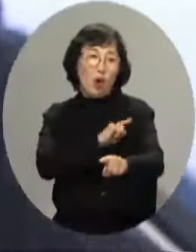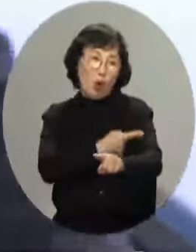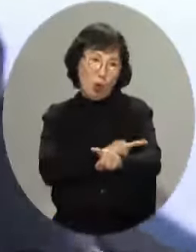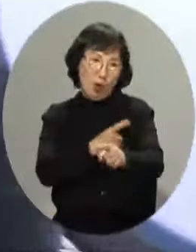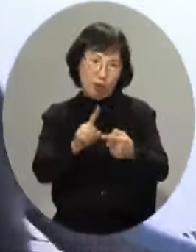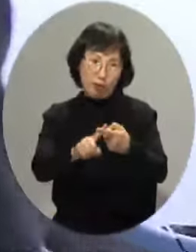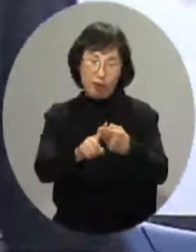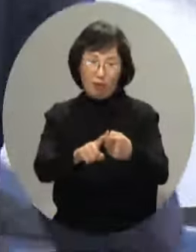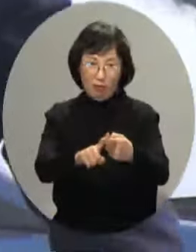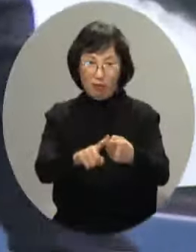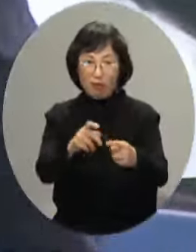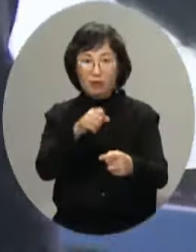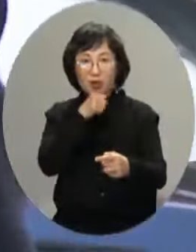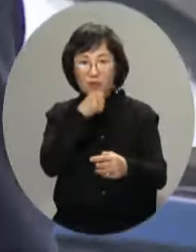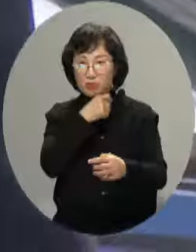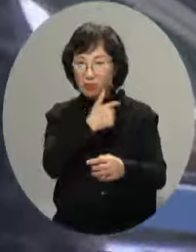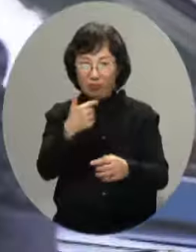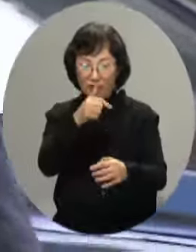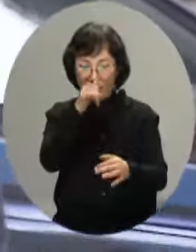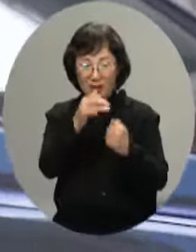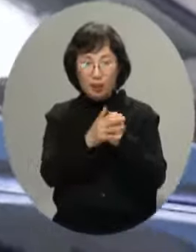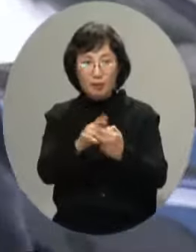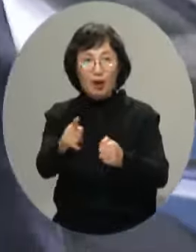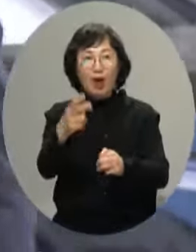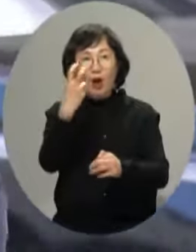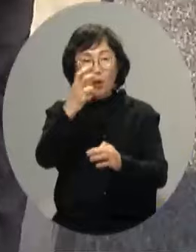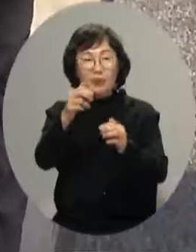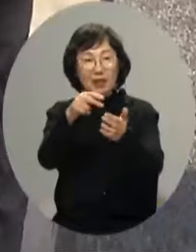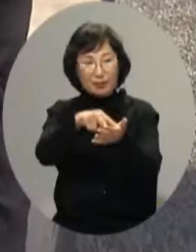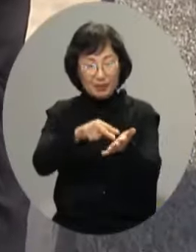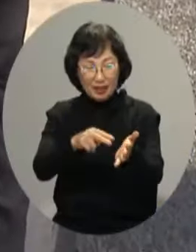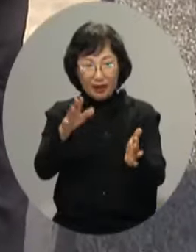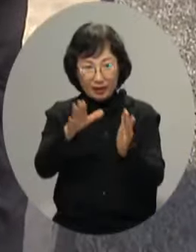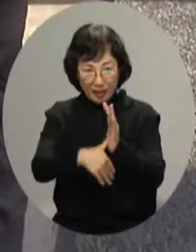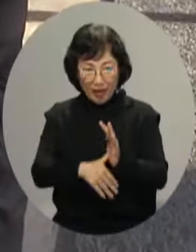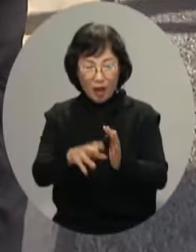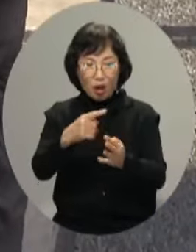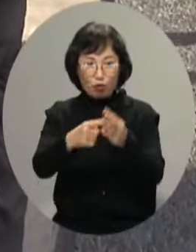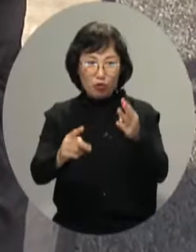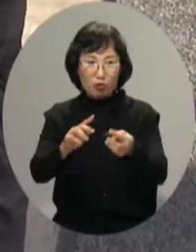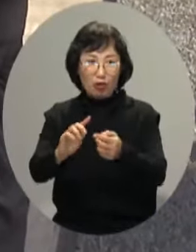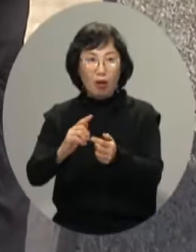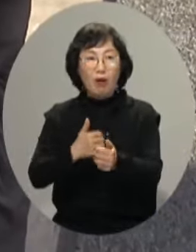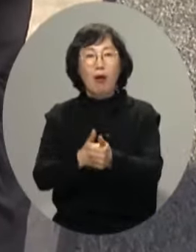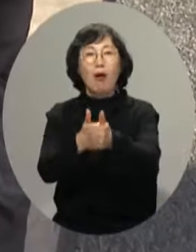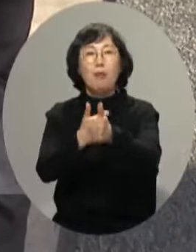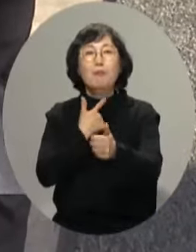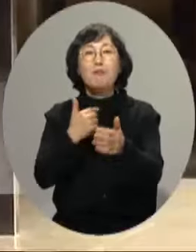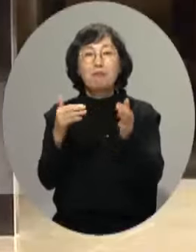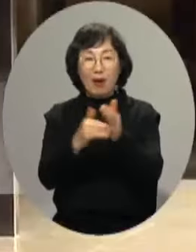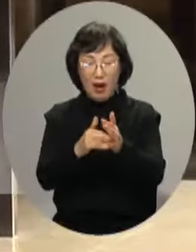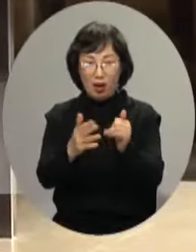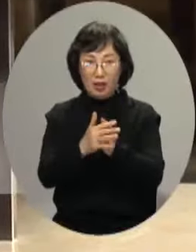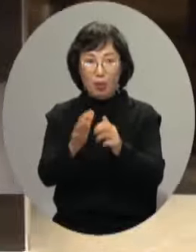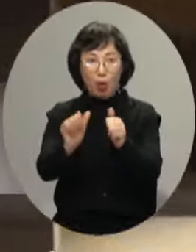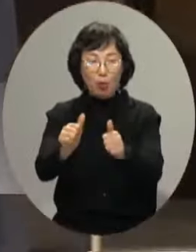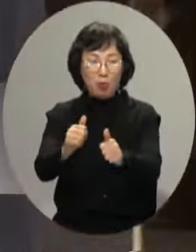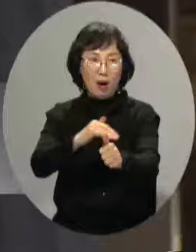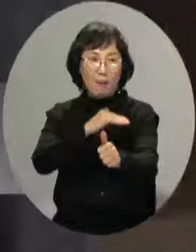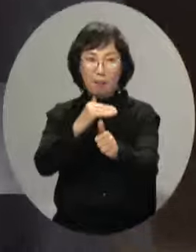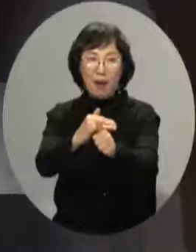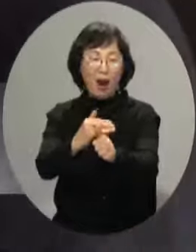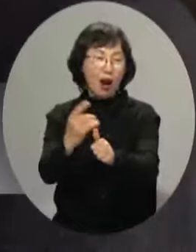당시 윤석열 검찰총장과 대척점에 서 있었던 이력에 경선 과정에서 법무부로부터 해임